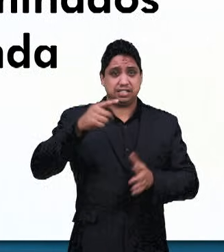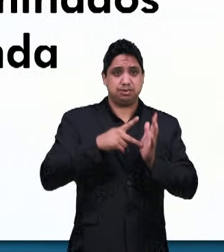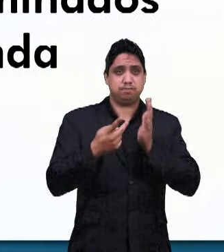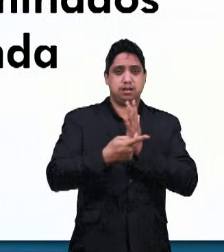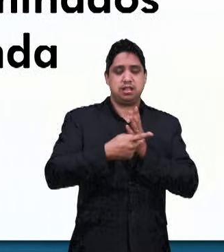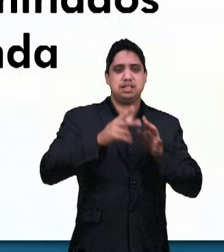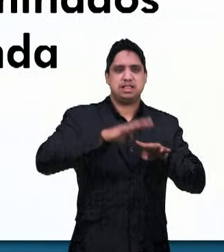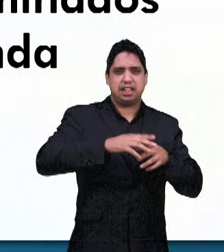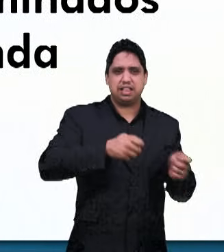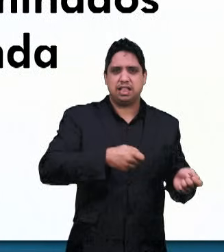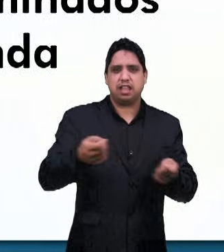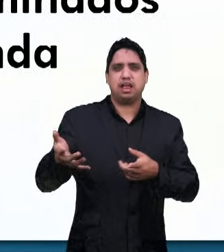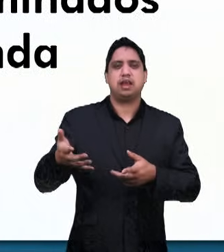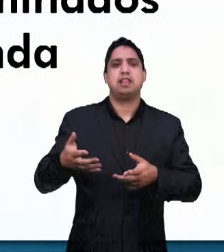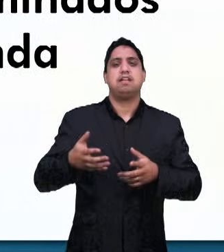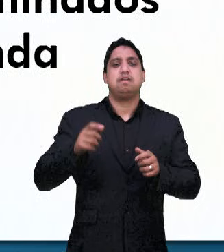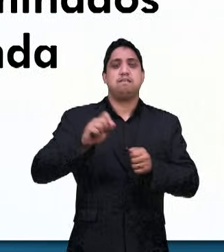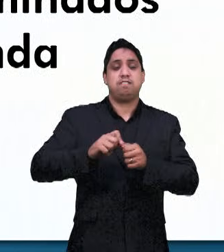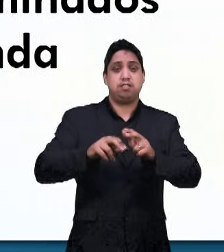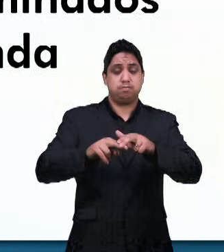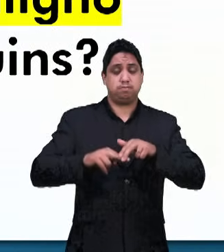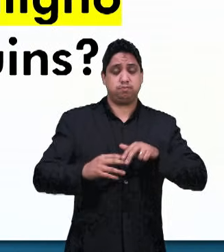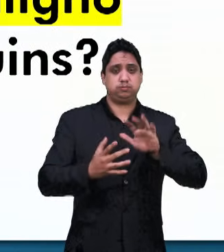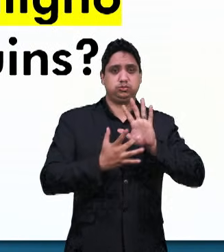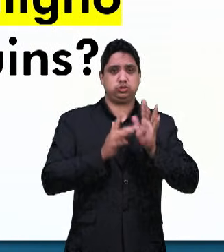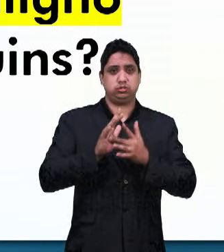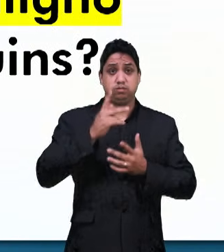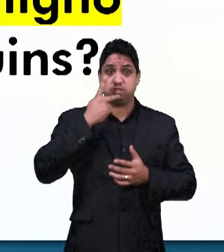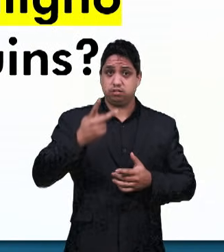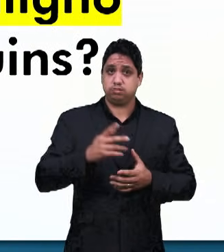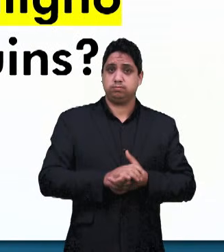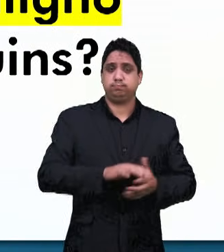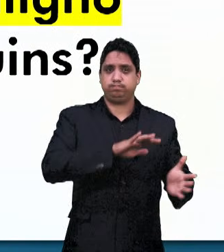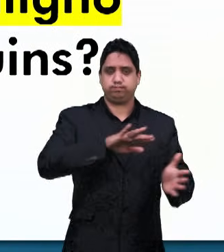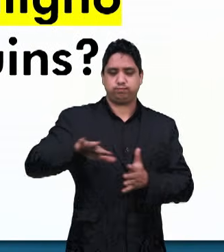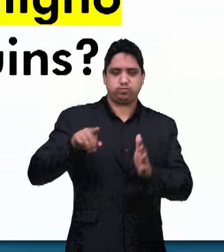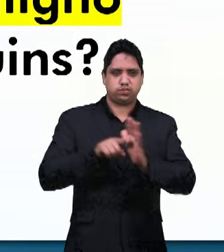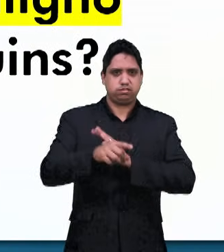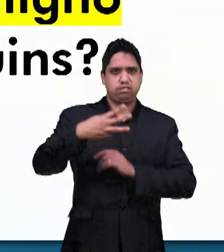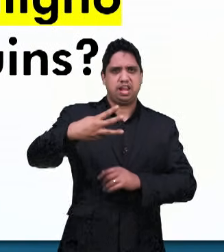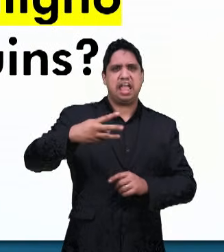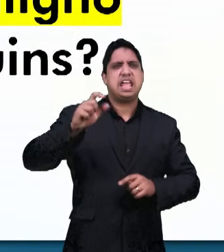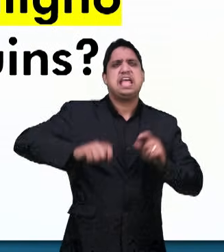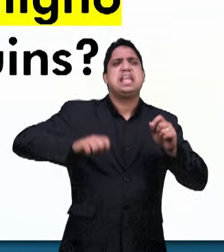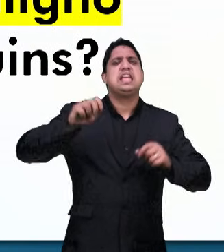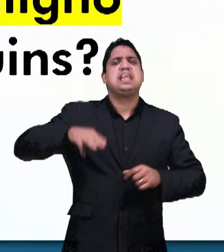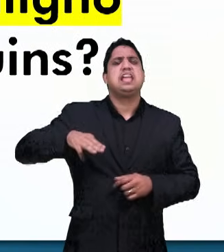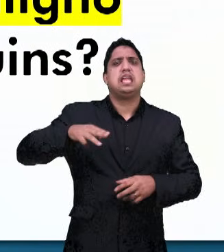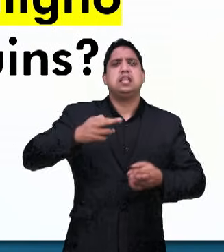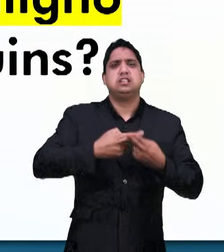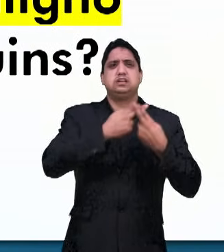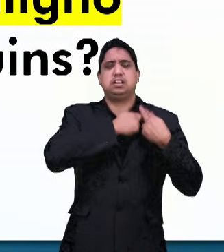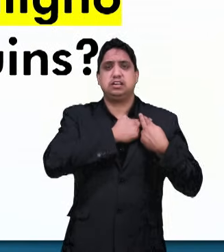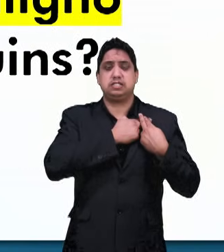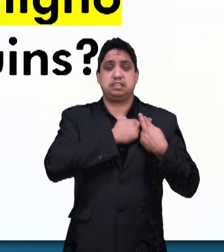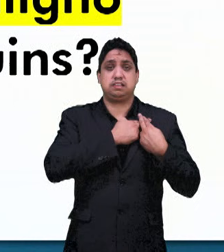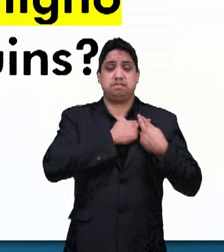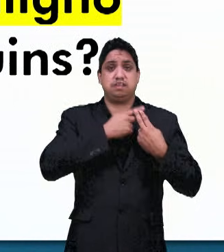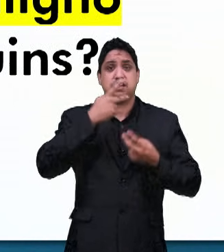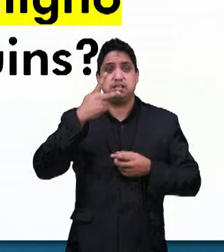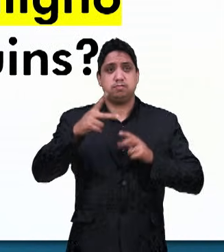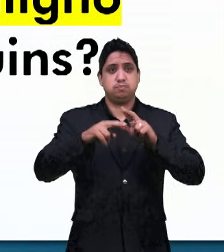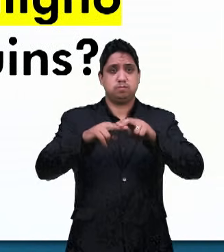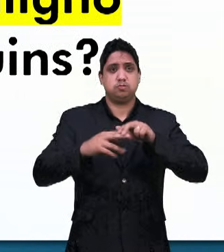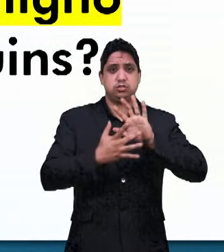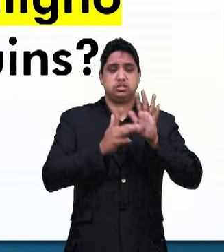la septième parabole du filet fait par le Seigneur Jésus. Troisième question, qui sont les responsables cités par le Seigneur